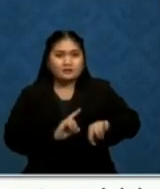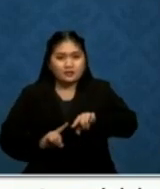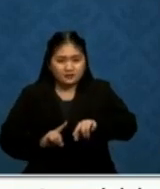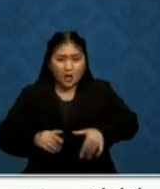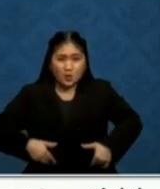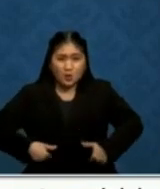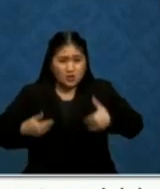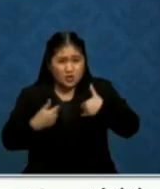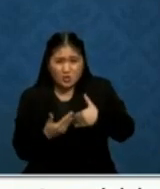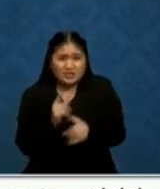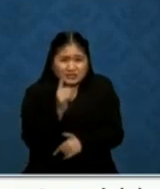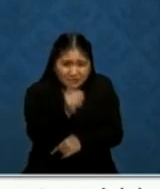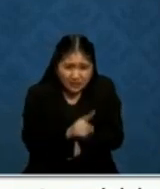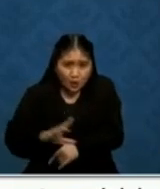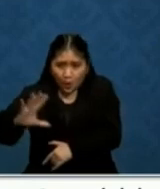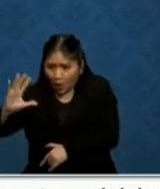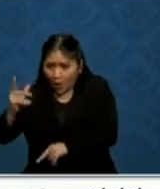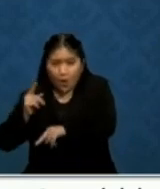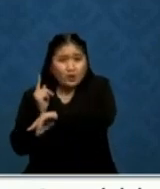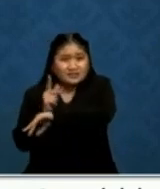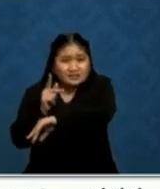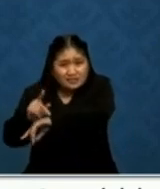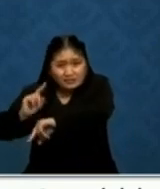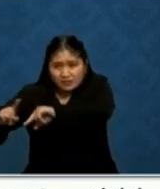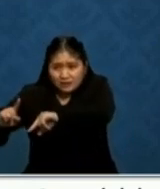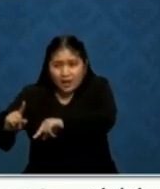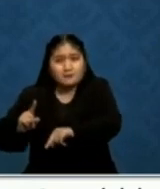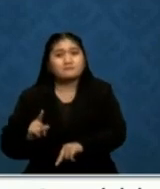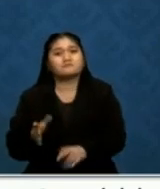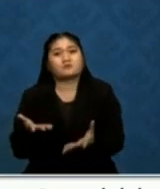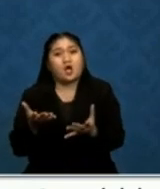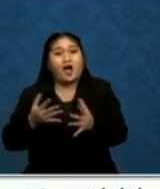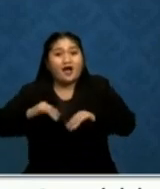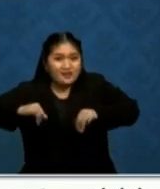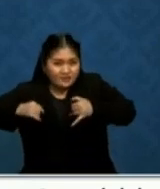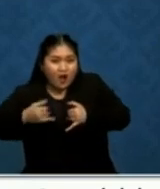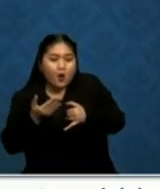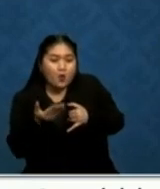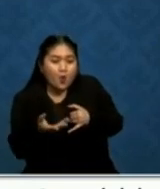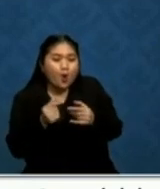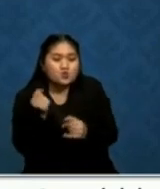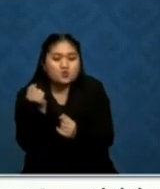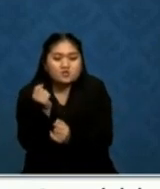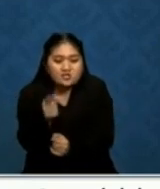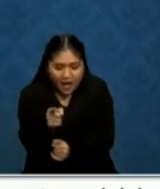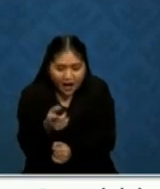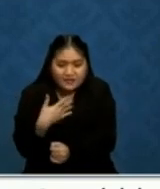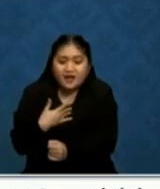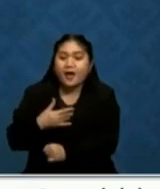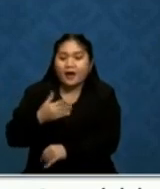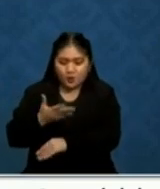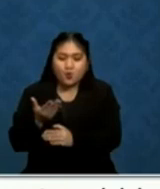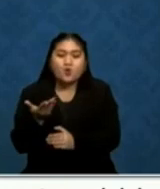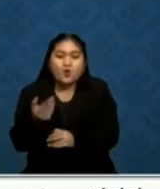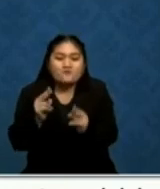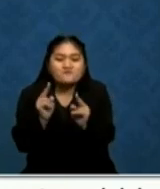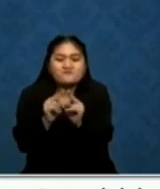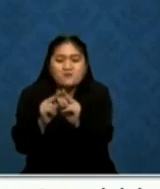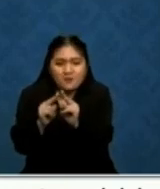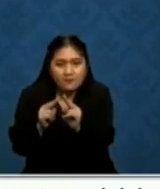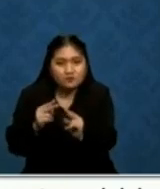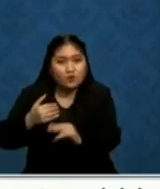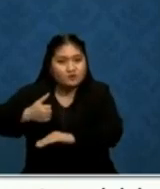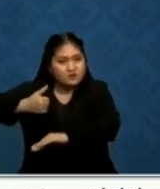และในโลกอินเทอร์เน็ตค่ะเหตุการณ์ในจ้างขอลูกจ้างมีความสัมพันธ์โดยเอาหน้าที่การงานมา